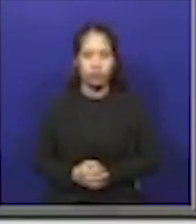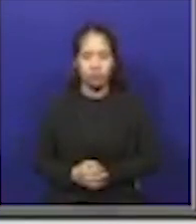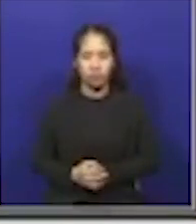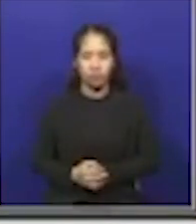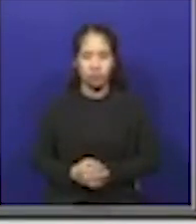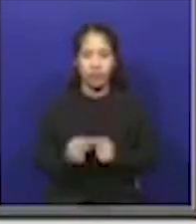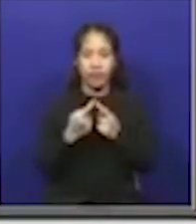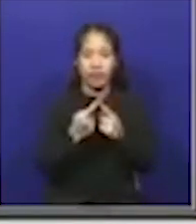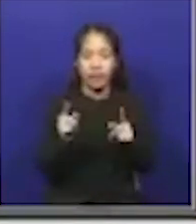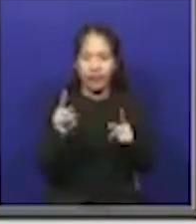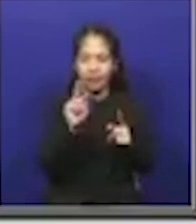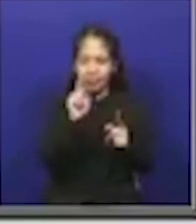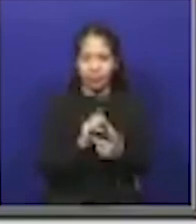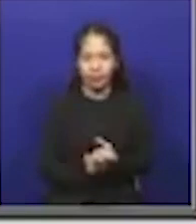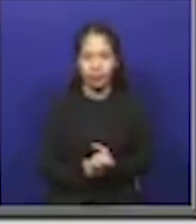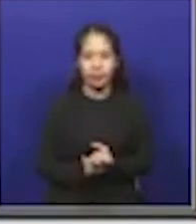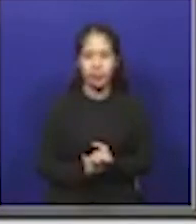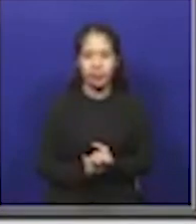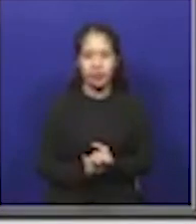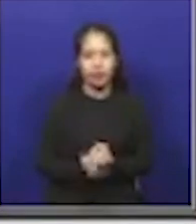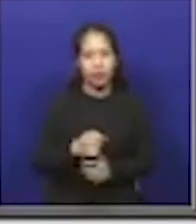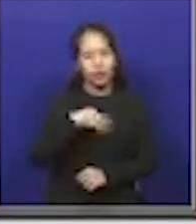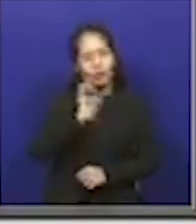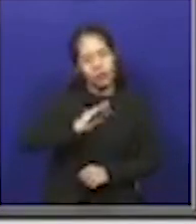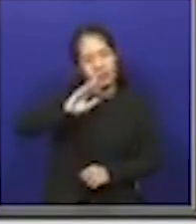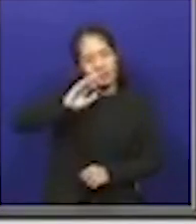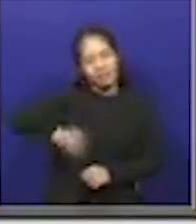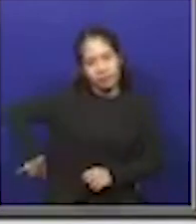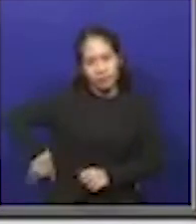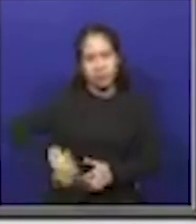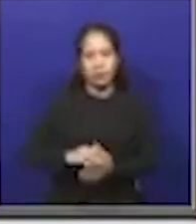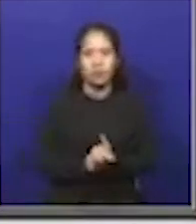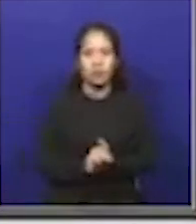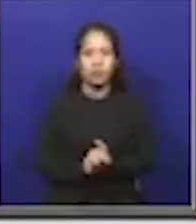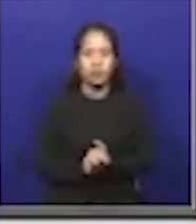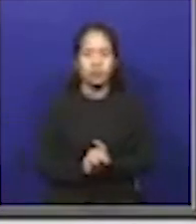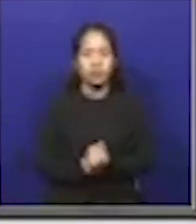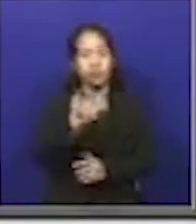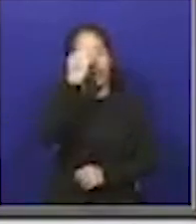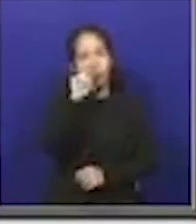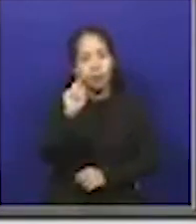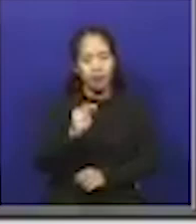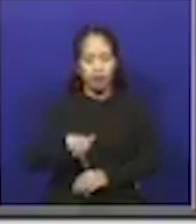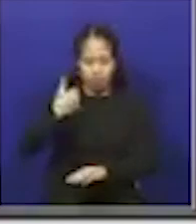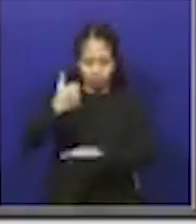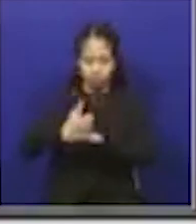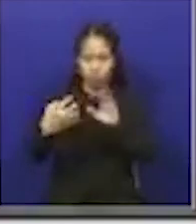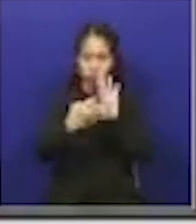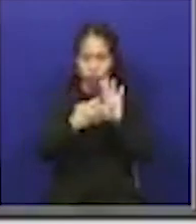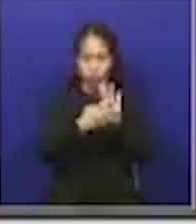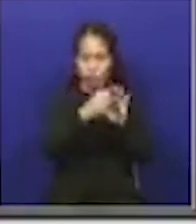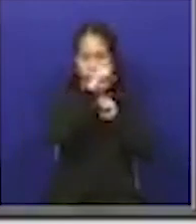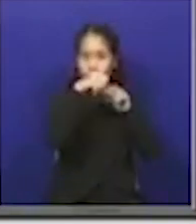แต่มันต้องบอกว่าสายไปเสียแล้ววันที่ผู้ว่ากทม.ประกา